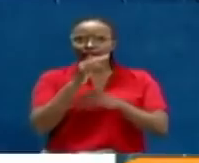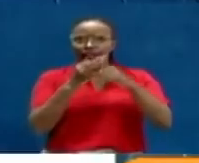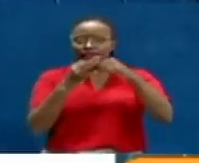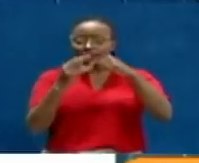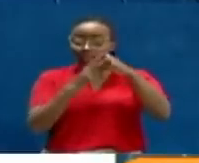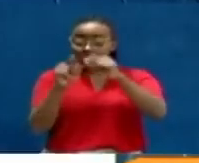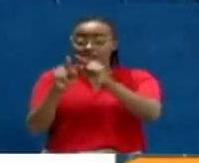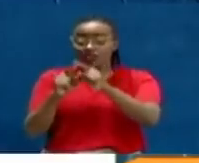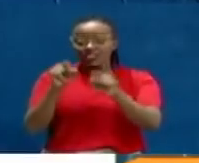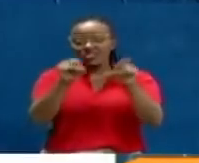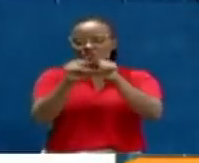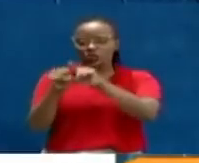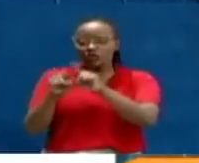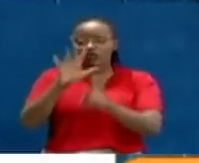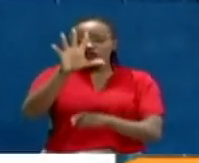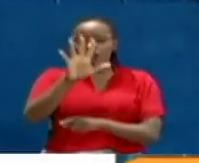7,298 ikiwa ni sawa na